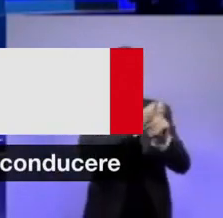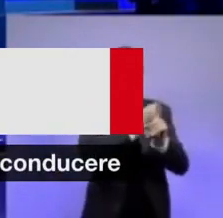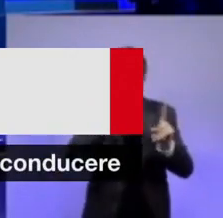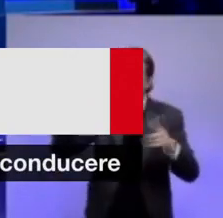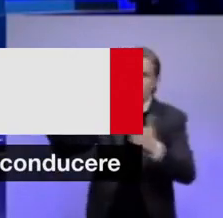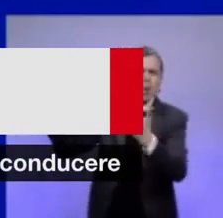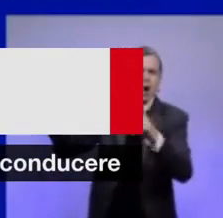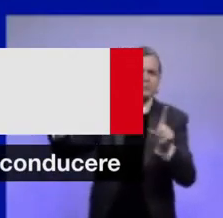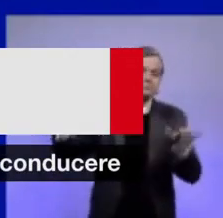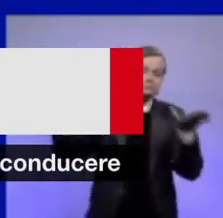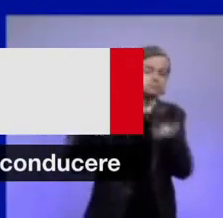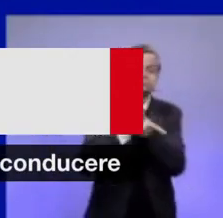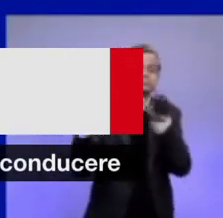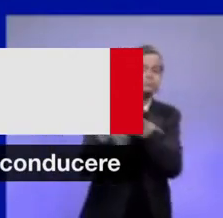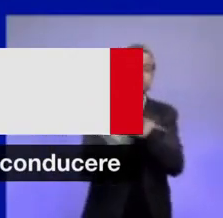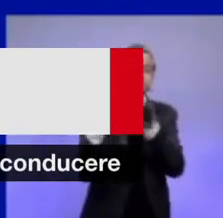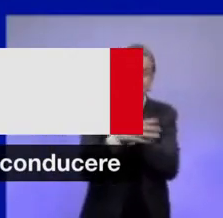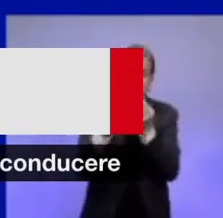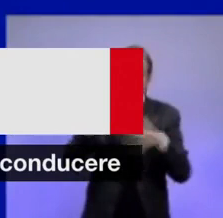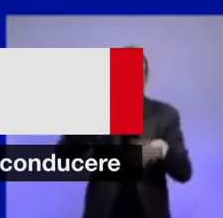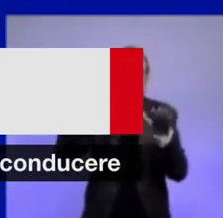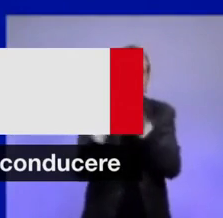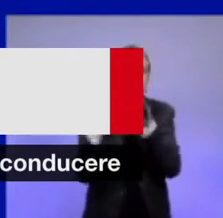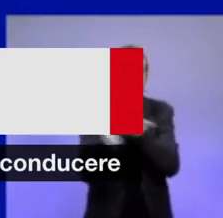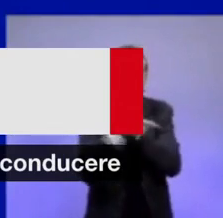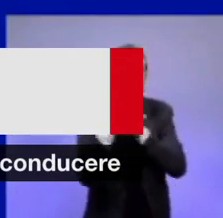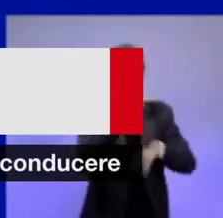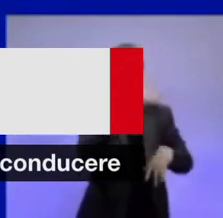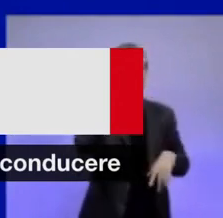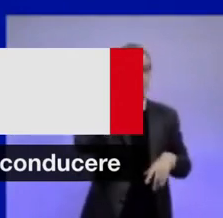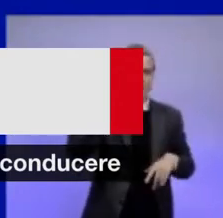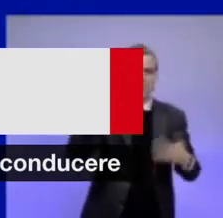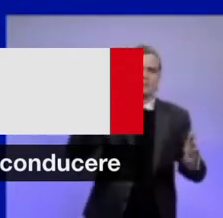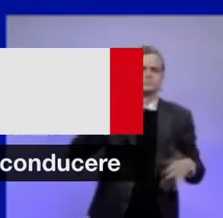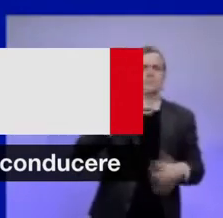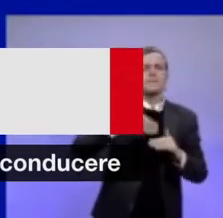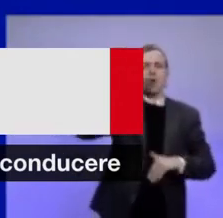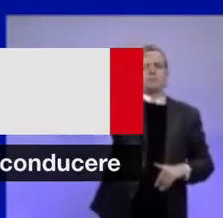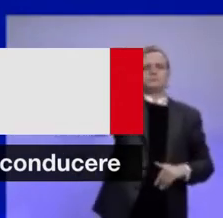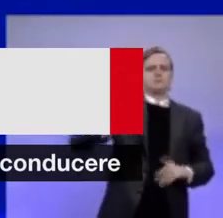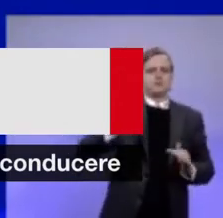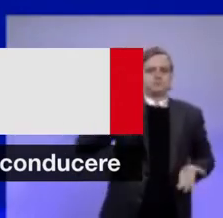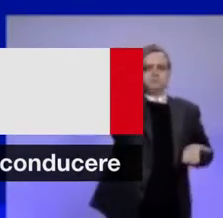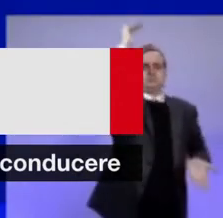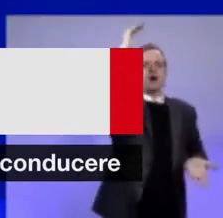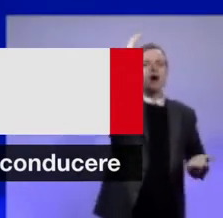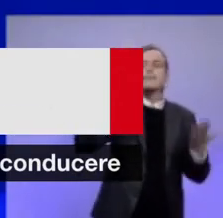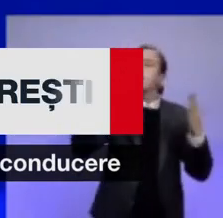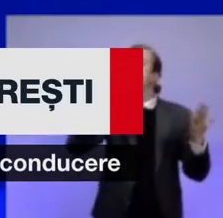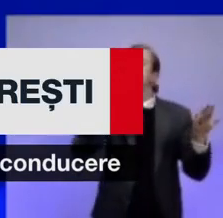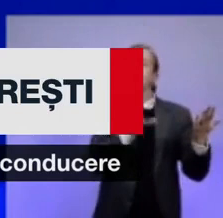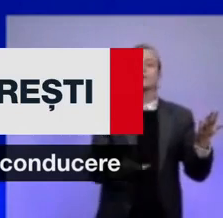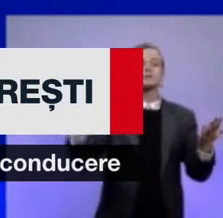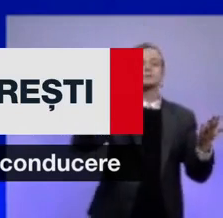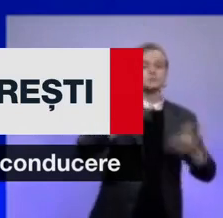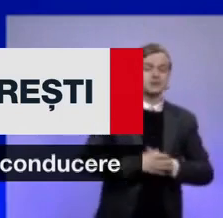profund impactată de război. Au primit cel mai mare număr de refugiați pe cap de locuitor și reprezintă o țintă